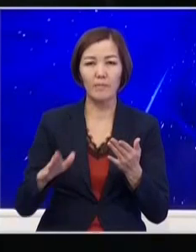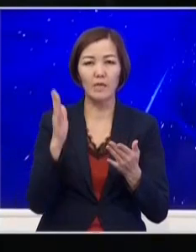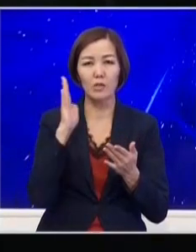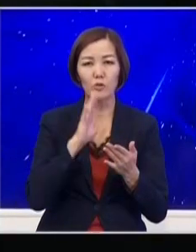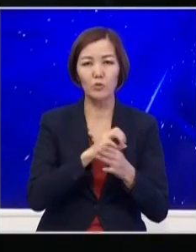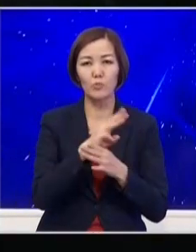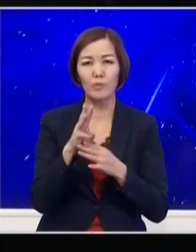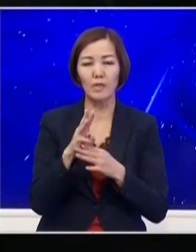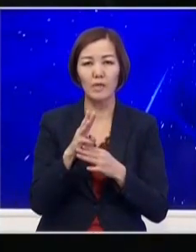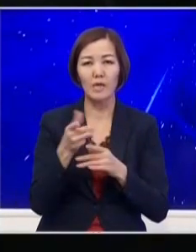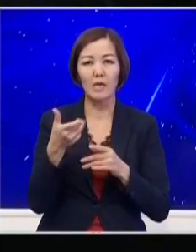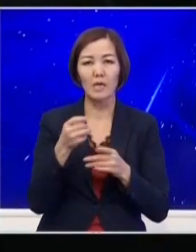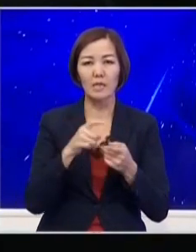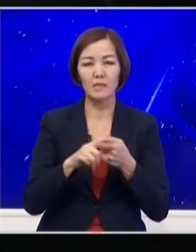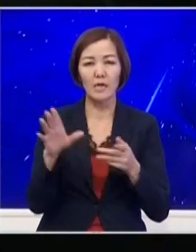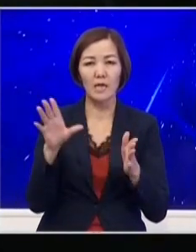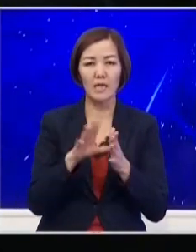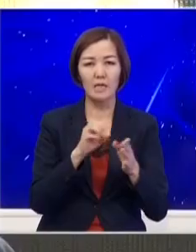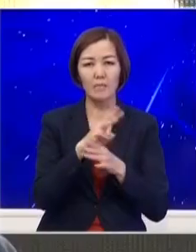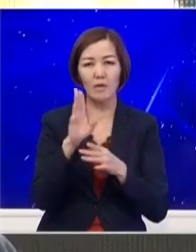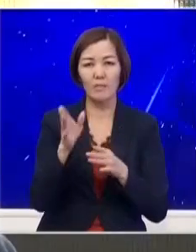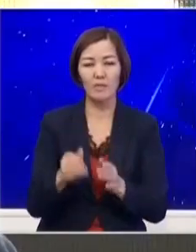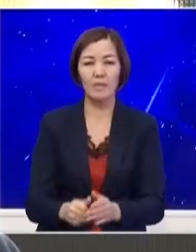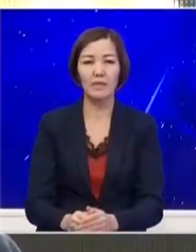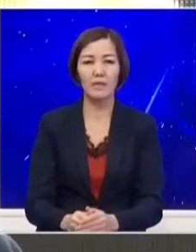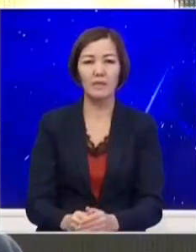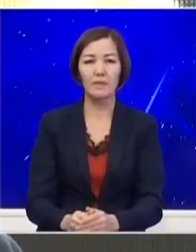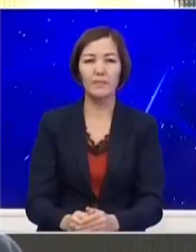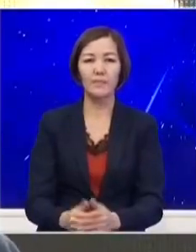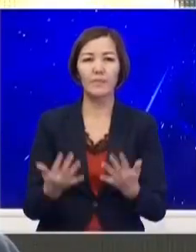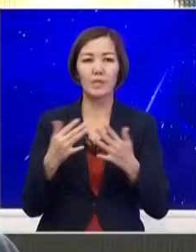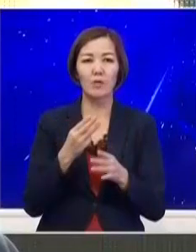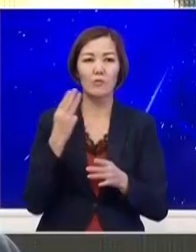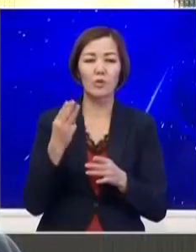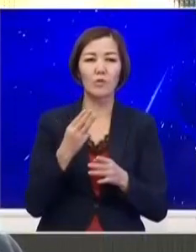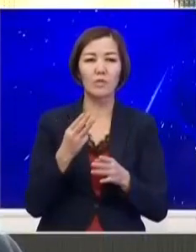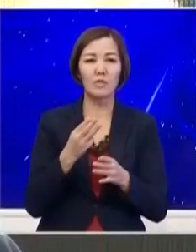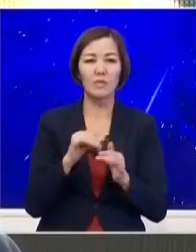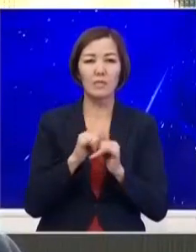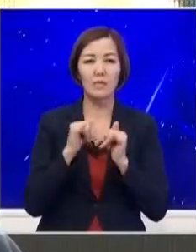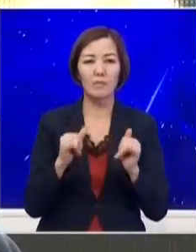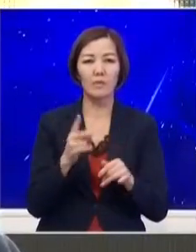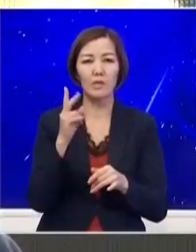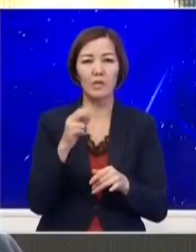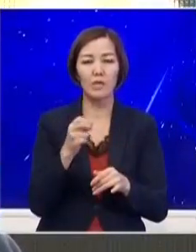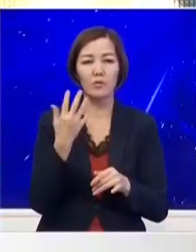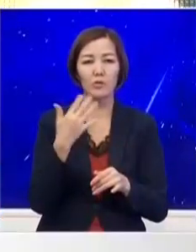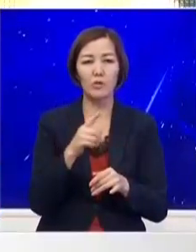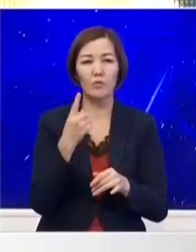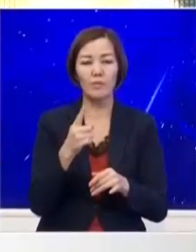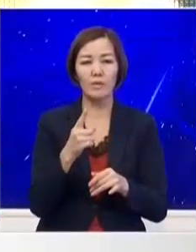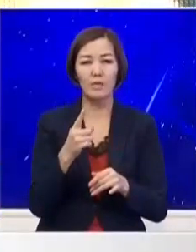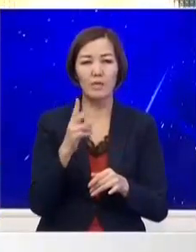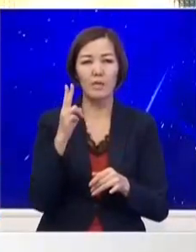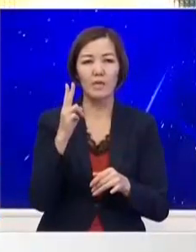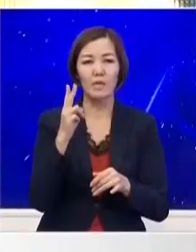сумен, көгілдір отын жарықпен қамтылады. Құм шаруашылығын дамытуды субсидиялауға 251 шаруашылық